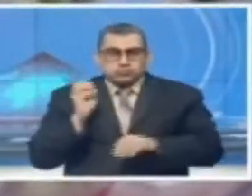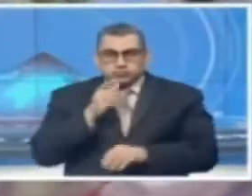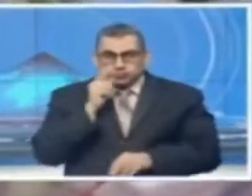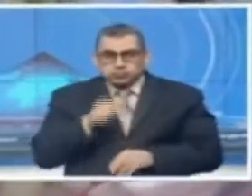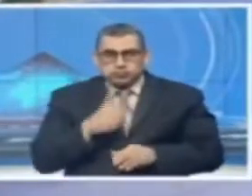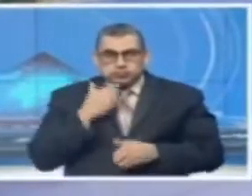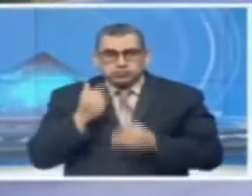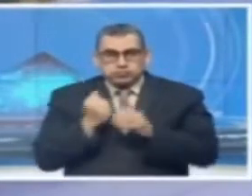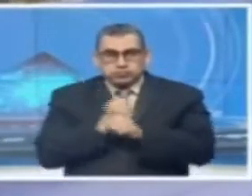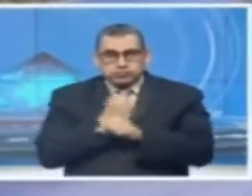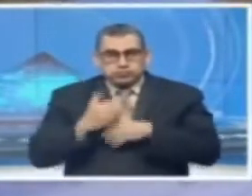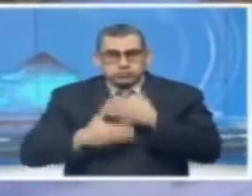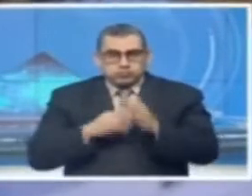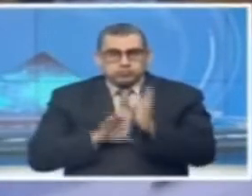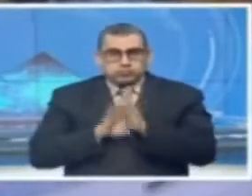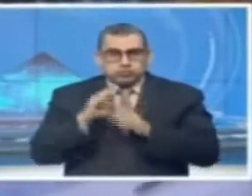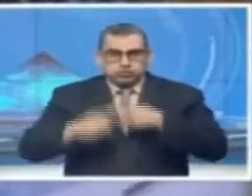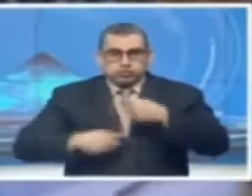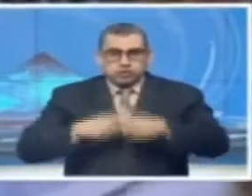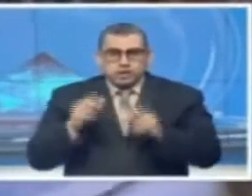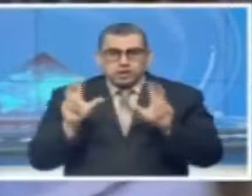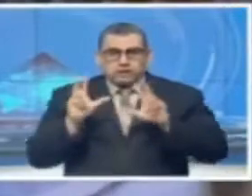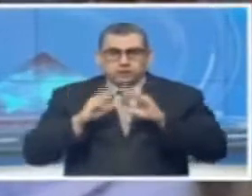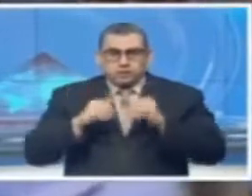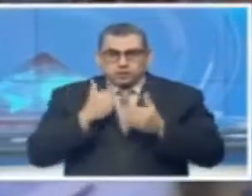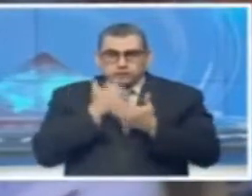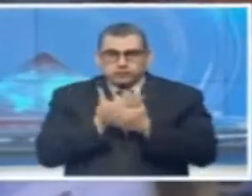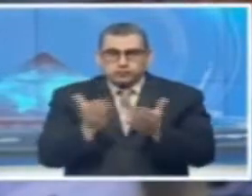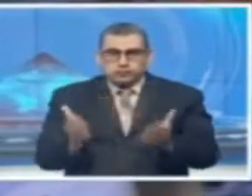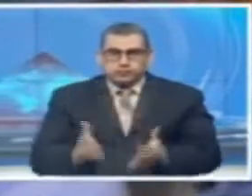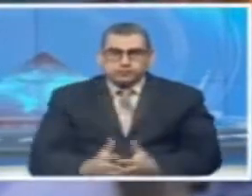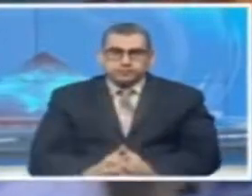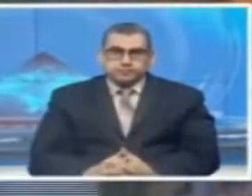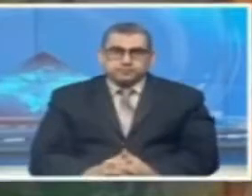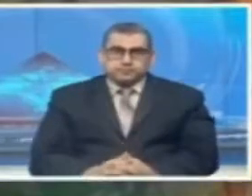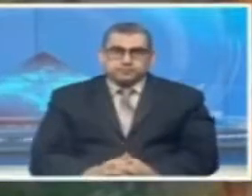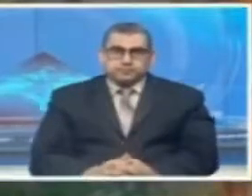زالت الإنجازات تتوالى. أحمد أبو علم، التلفزيون المصري.